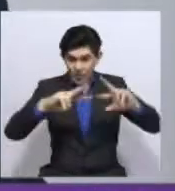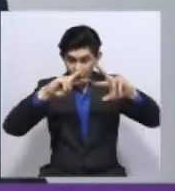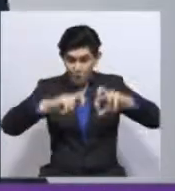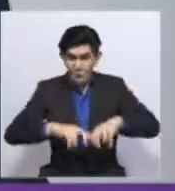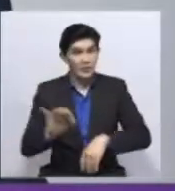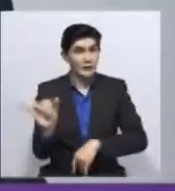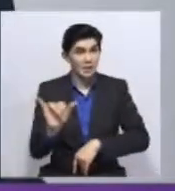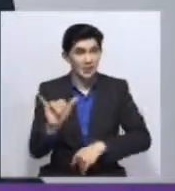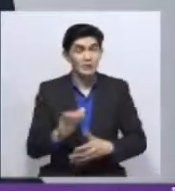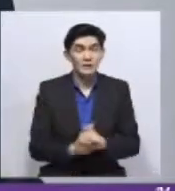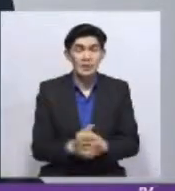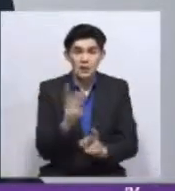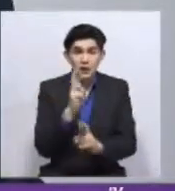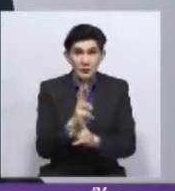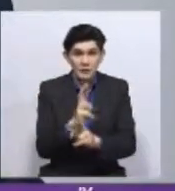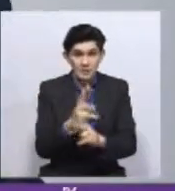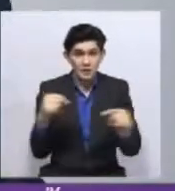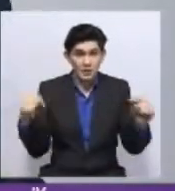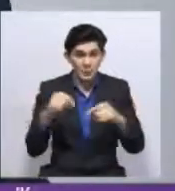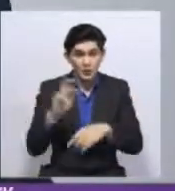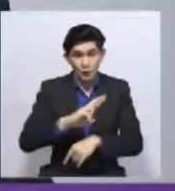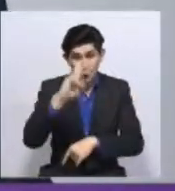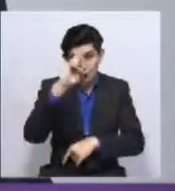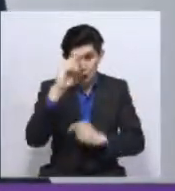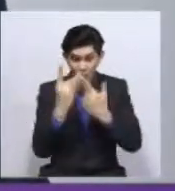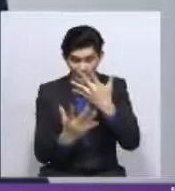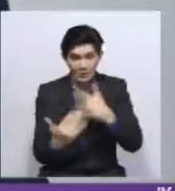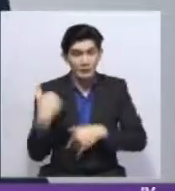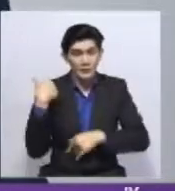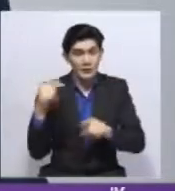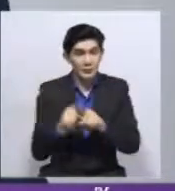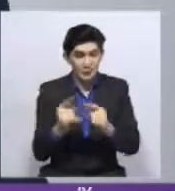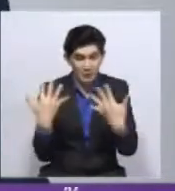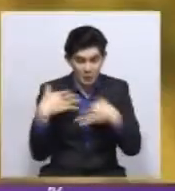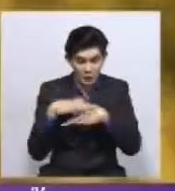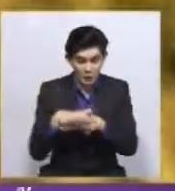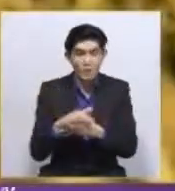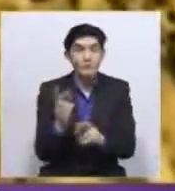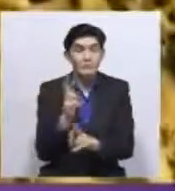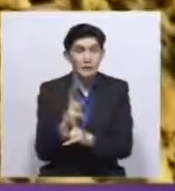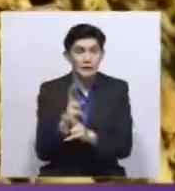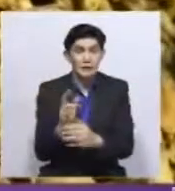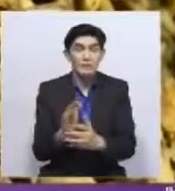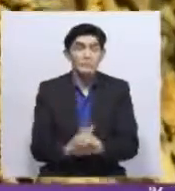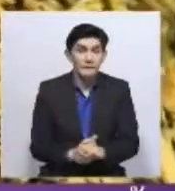าทางวิจัยการรักษาโรคทาลัสซีเมียก็มีคนเอาแอนตี้ออกไปร่วมรักษาด้วย